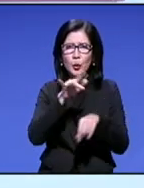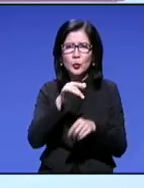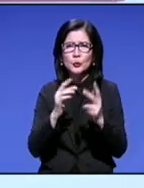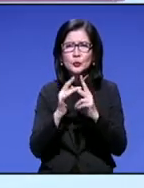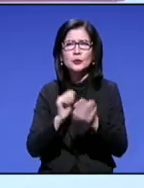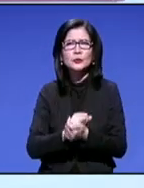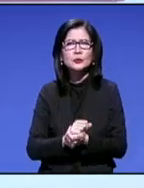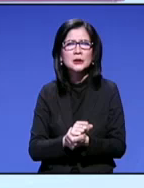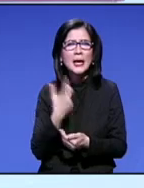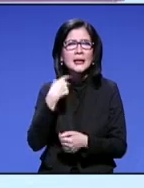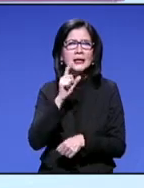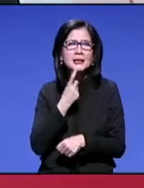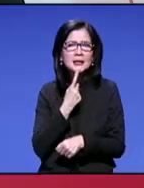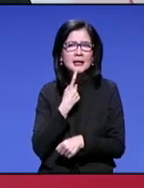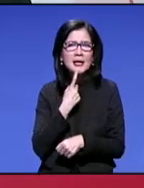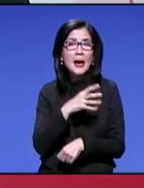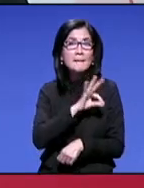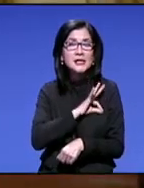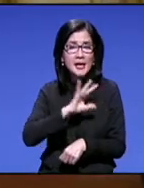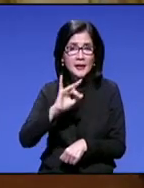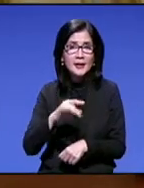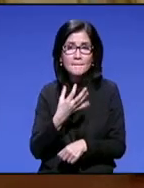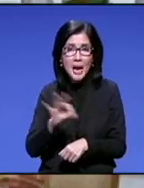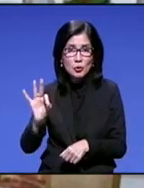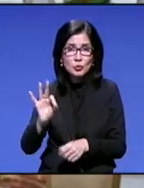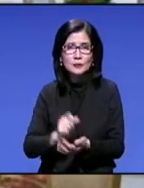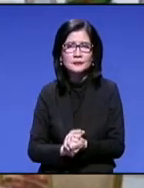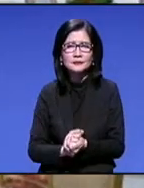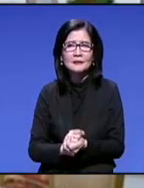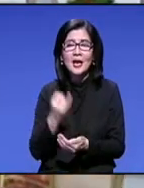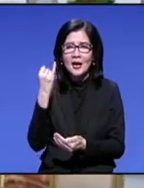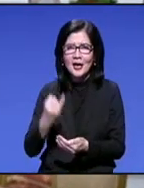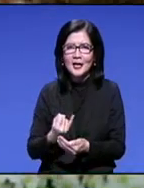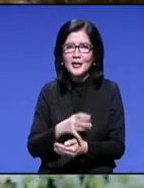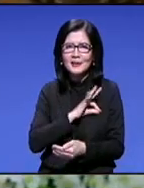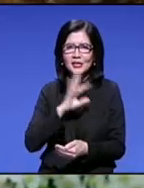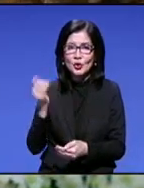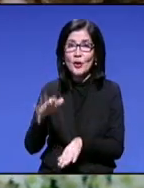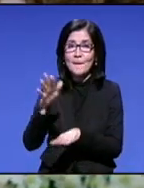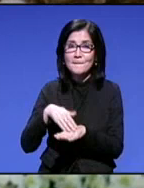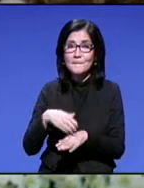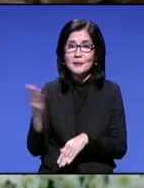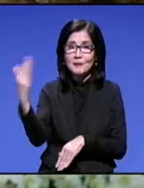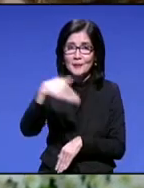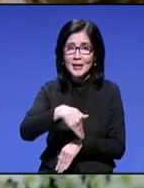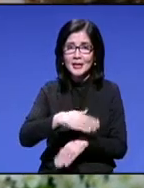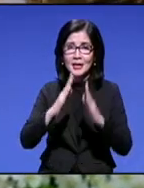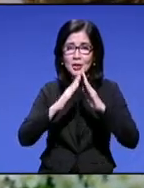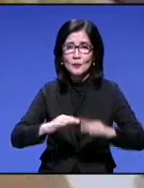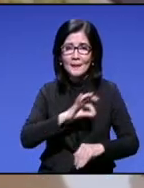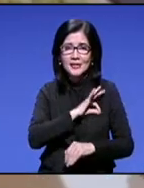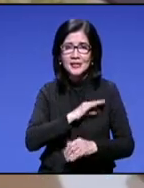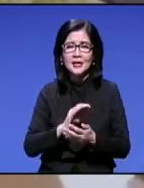pada cuitan tentang presiden baru, CEO Bukalapak Ahmad Zaki diundang Presiden Joko Widodo untuk hadir di Istana